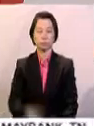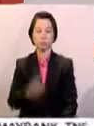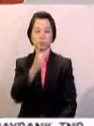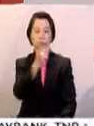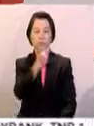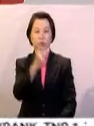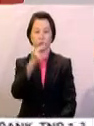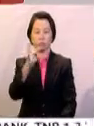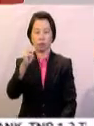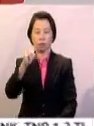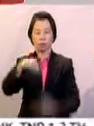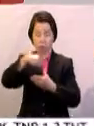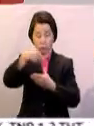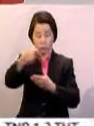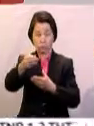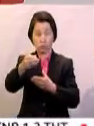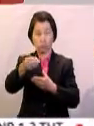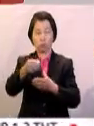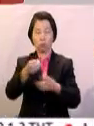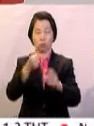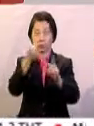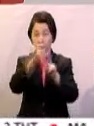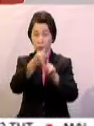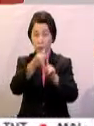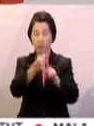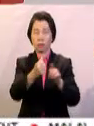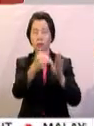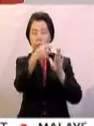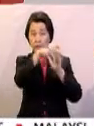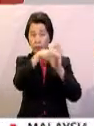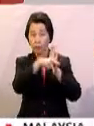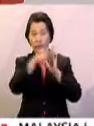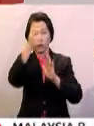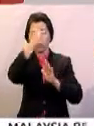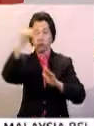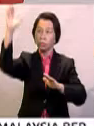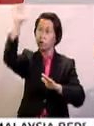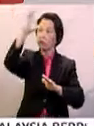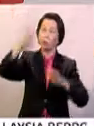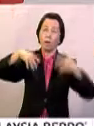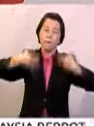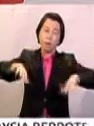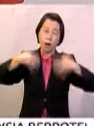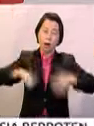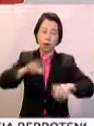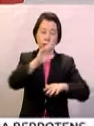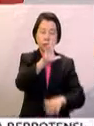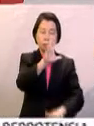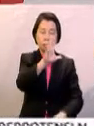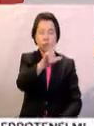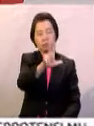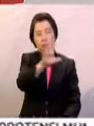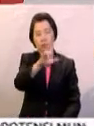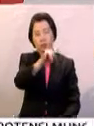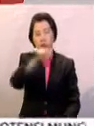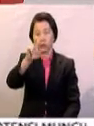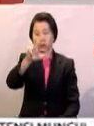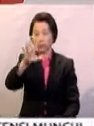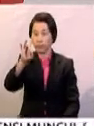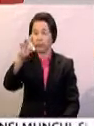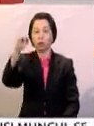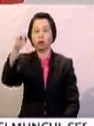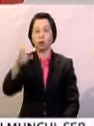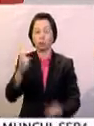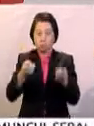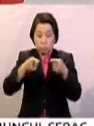Kementerian kesihatan akan mengeluarkan beberapa arahan dan peraturan berikutan fenomena cuaca panas antara 35 hingga 38° celus